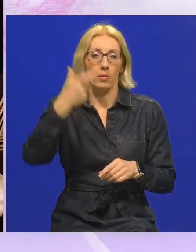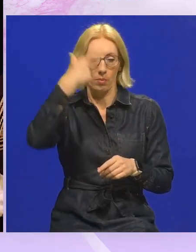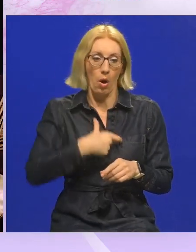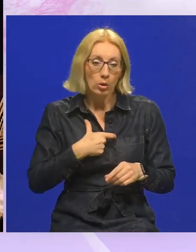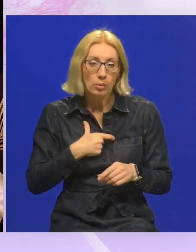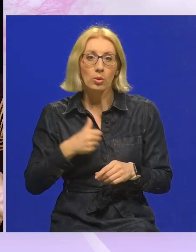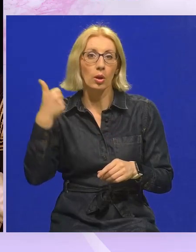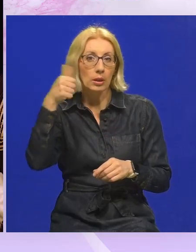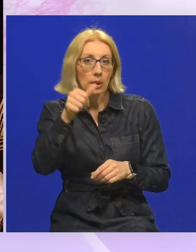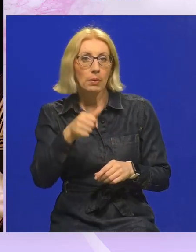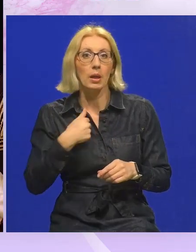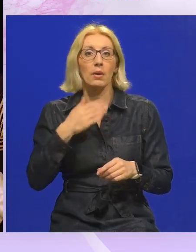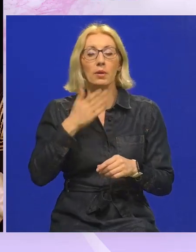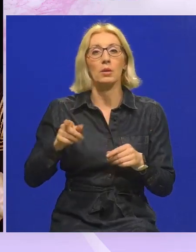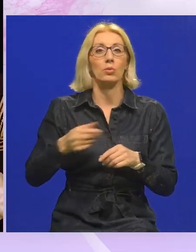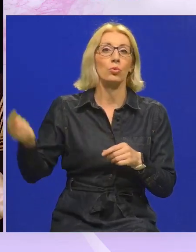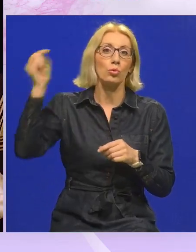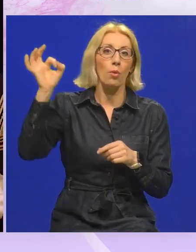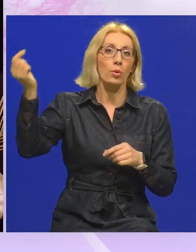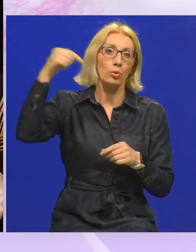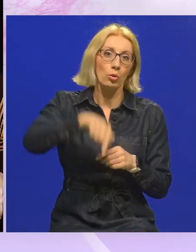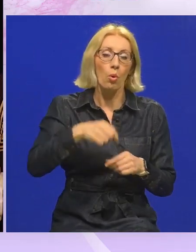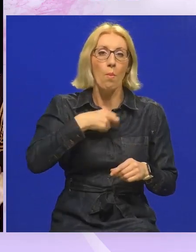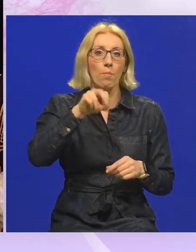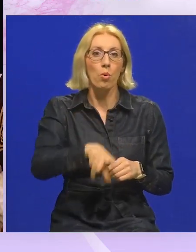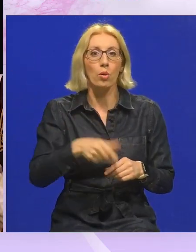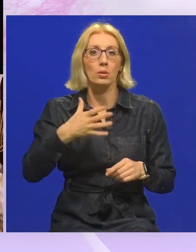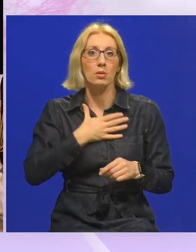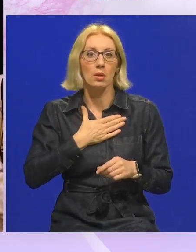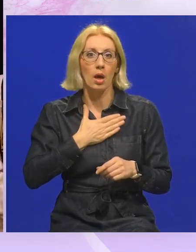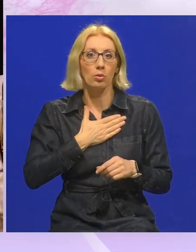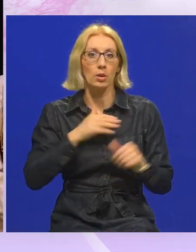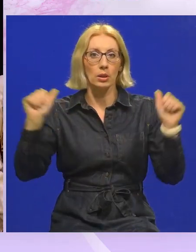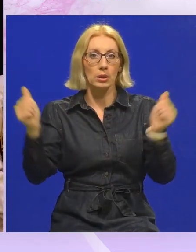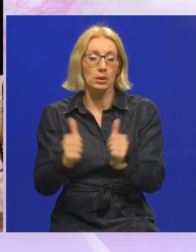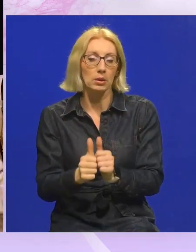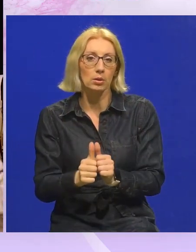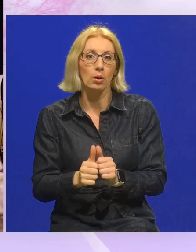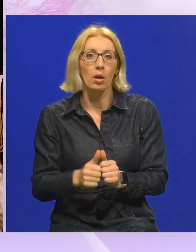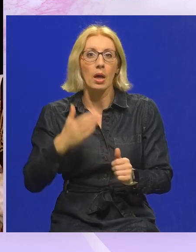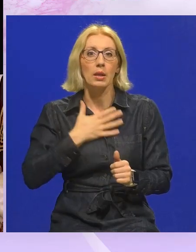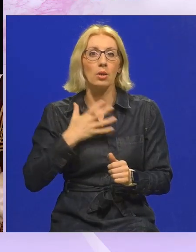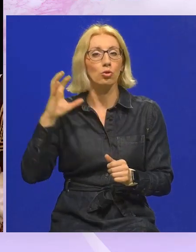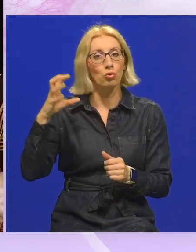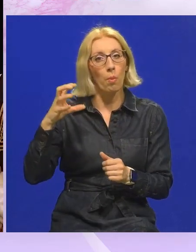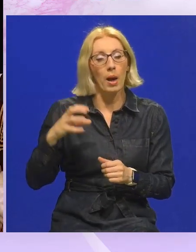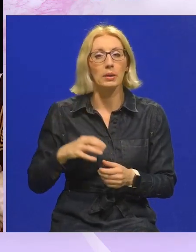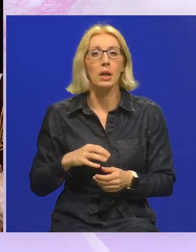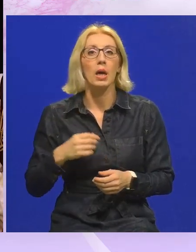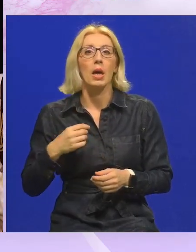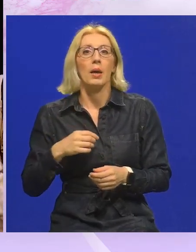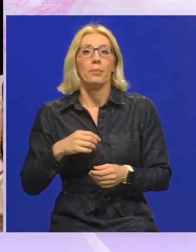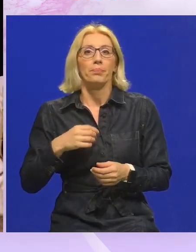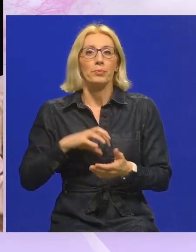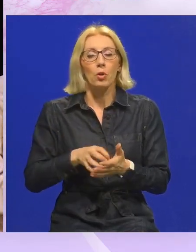te zaželjeti vam dobrodošlicu u Pulu i u našu Istru. Eto, naša županija je mala